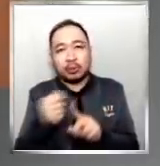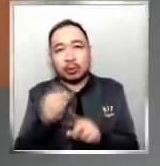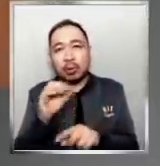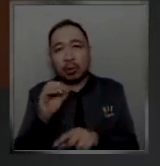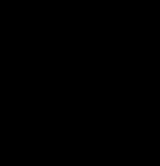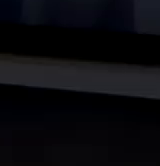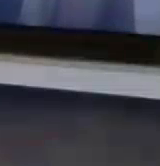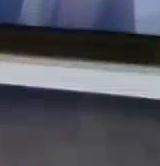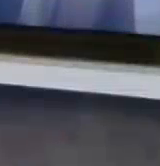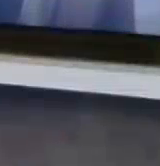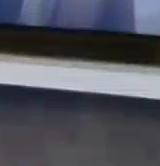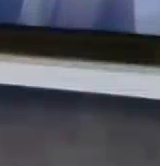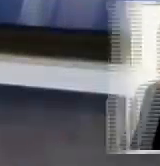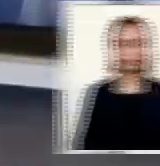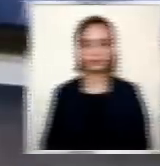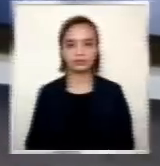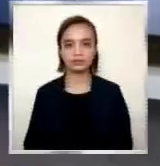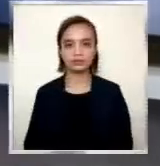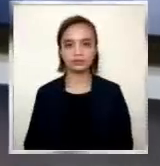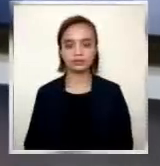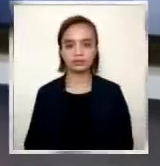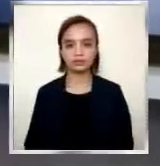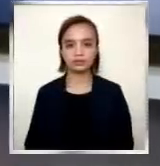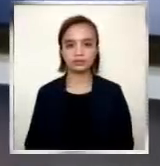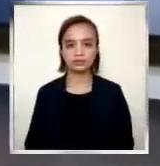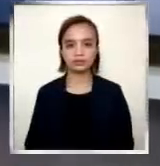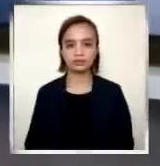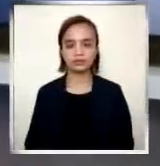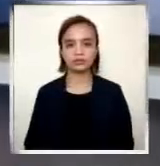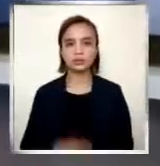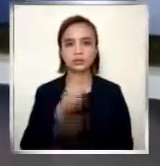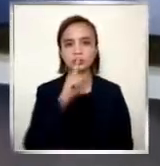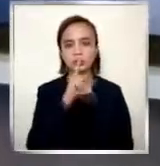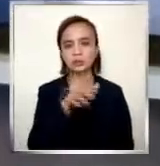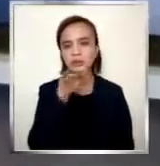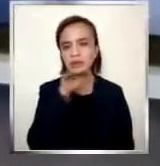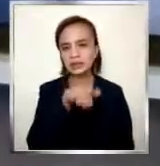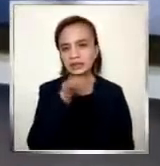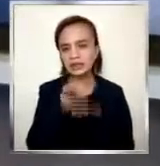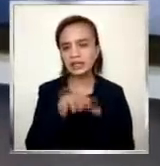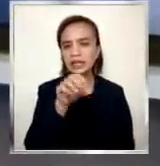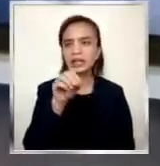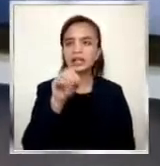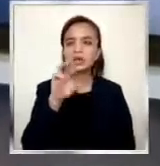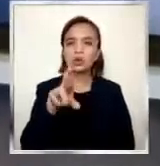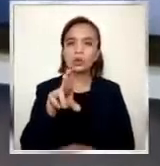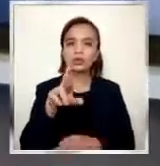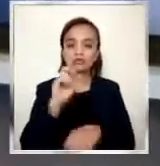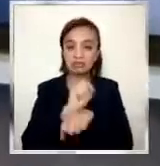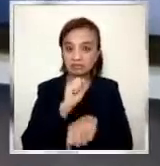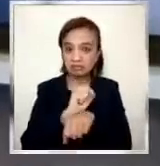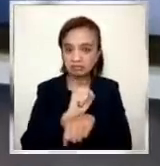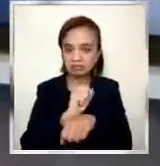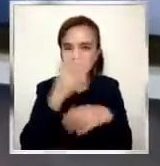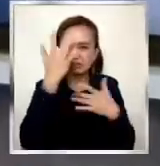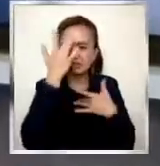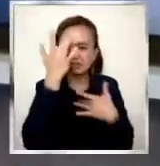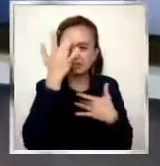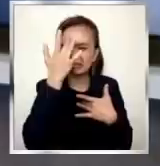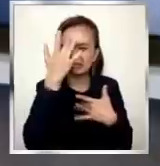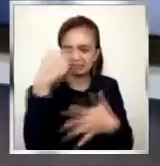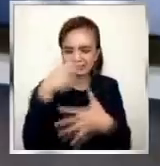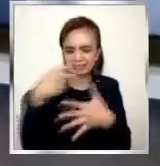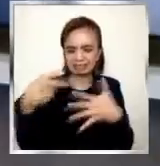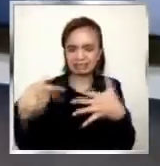Oras. Pagod, nakakalulang dami ng trabaho o di kaya nagkakasakit na. Yan daw ang mga dahilan kung bakit nagbitiw